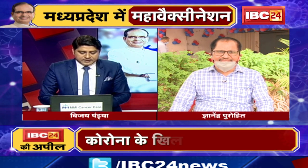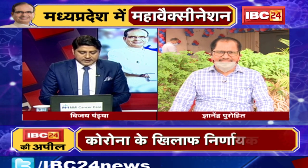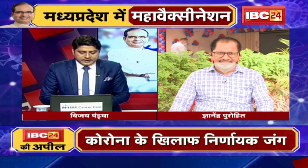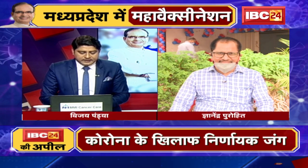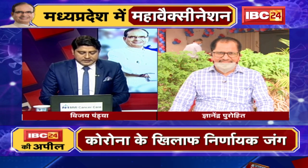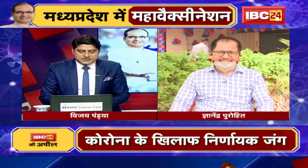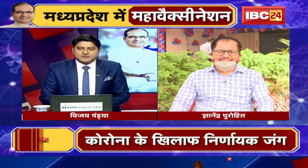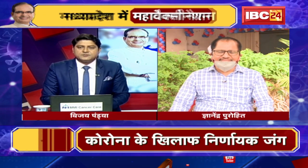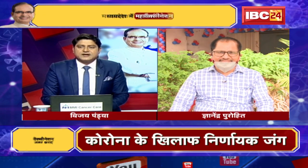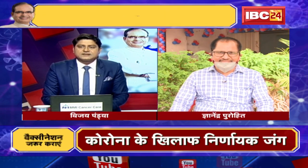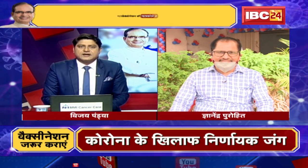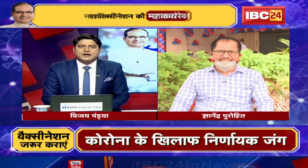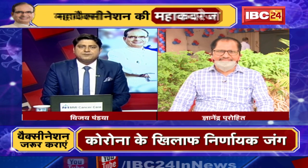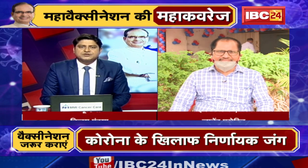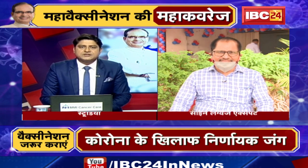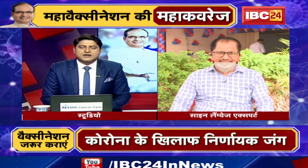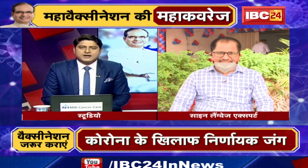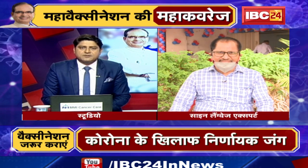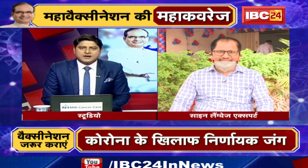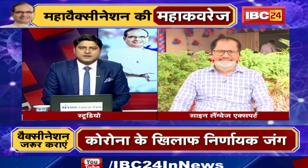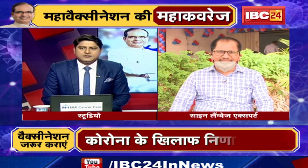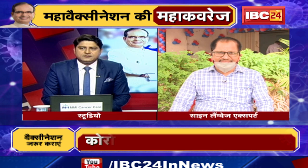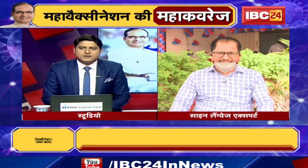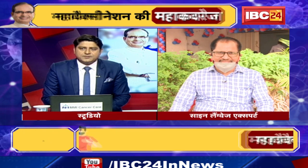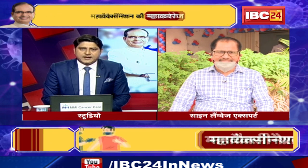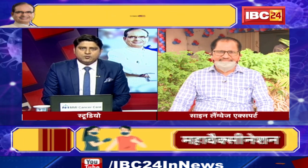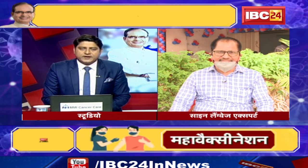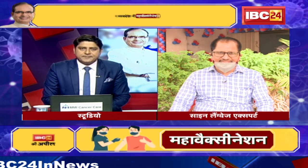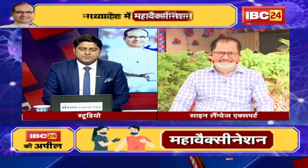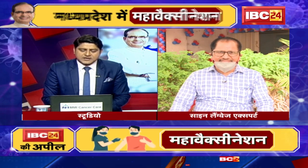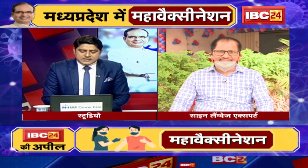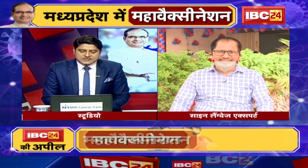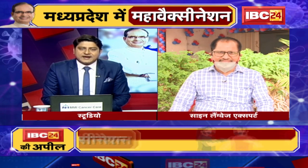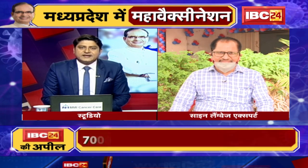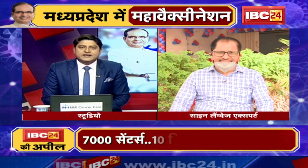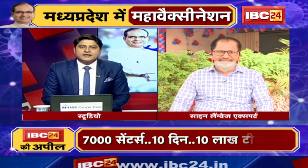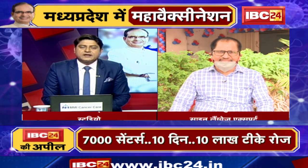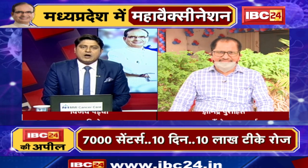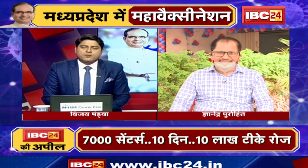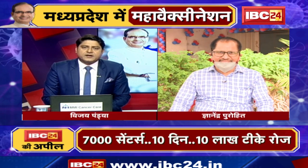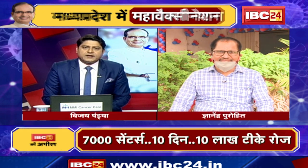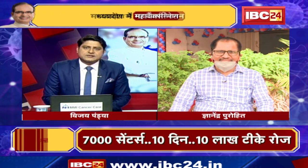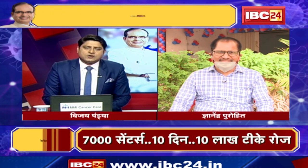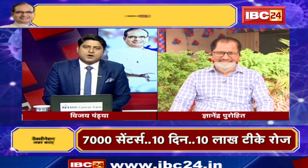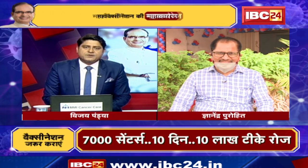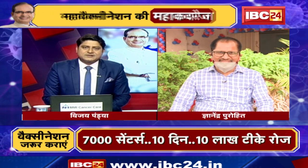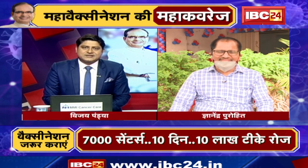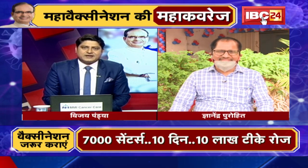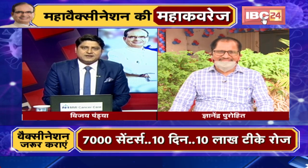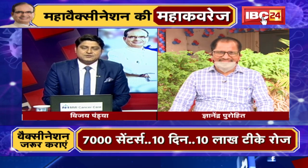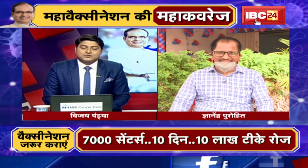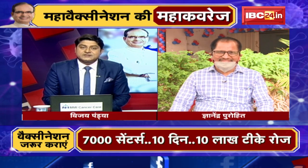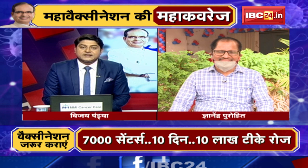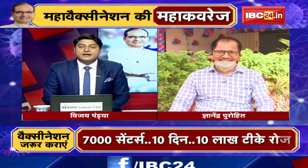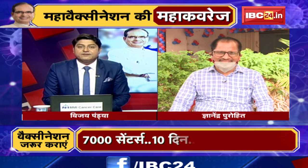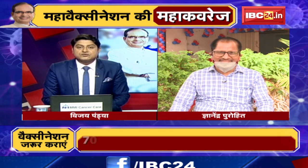लिए आप काम कर रहे हैं, समाज में लगातार आप शिक्षा का एक मार्ग अपनाए हुए हैं, सवाल यह है कि गांव में ऐसे और भी बच्चे